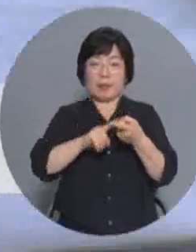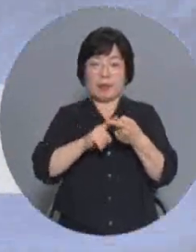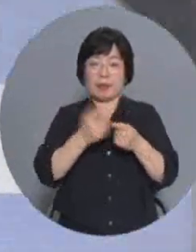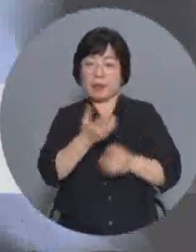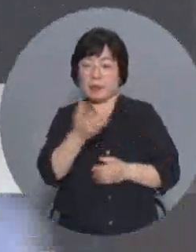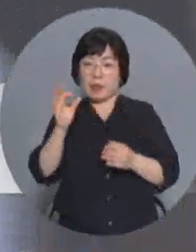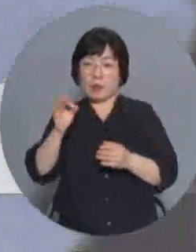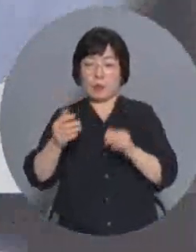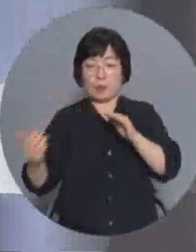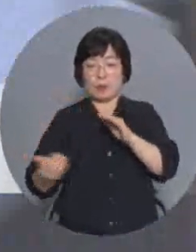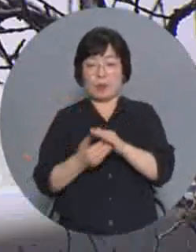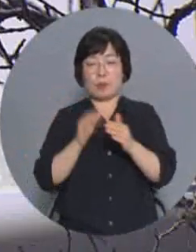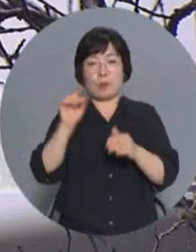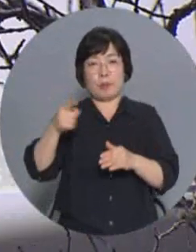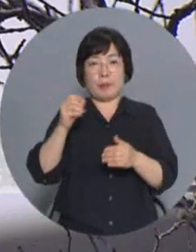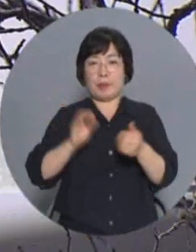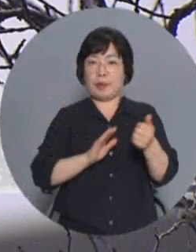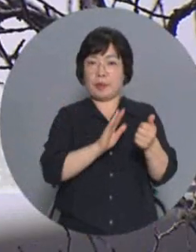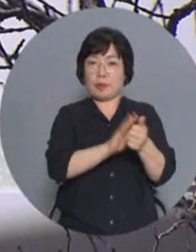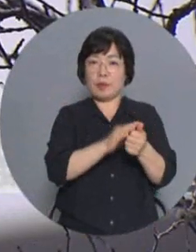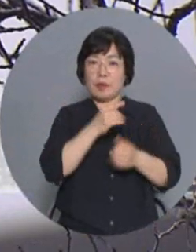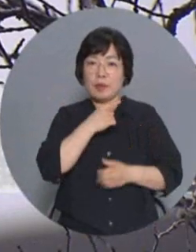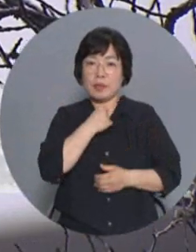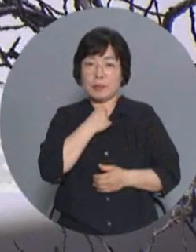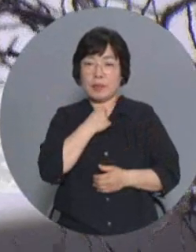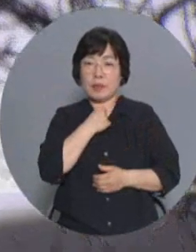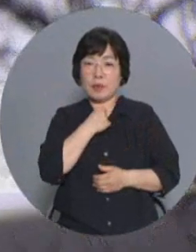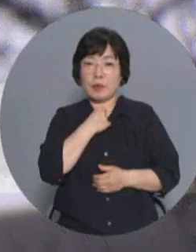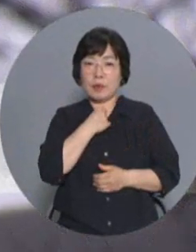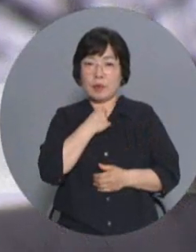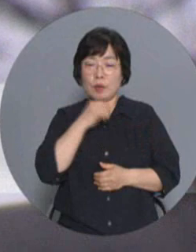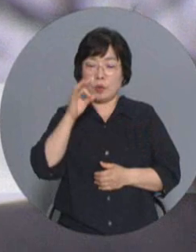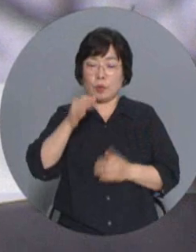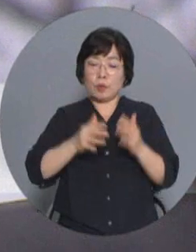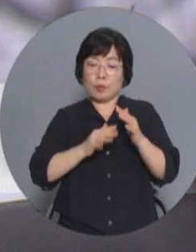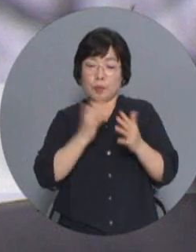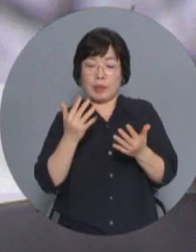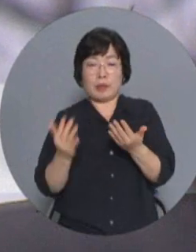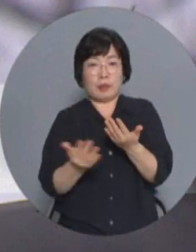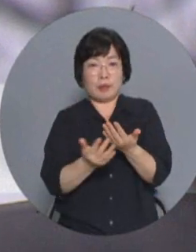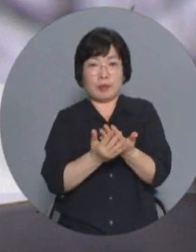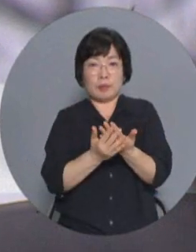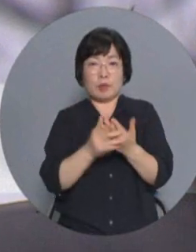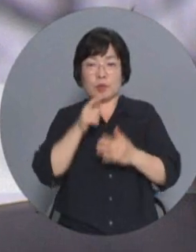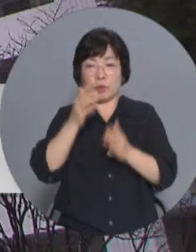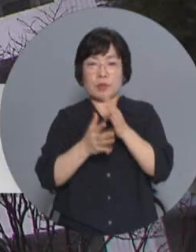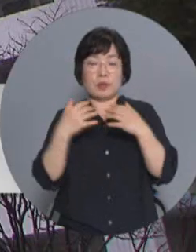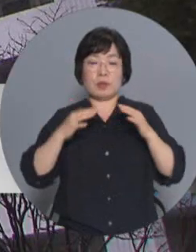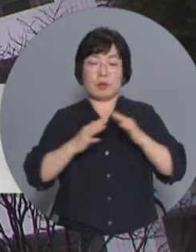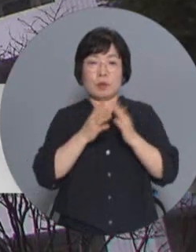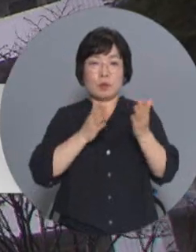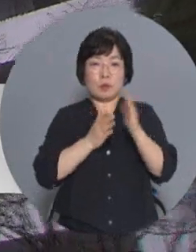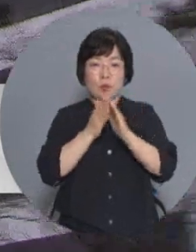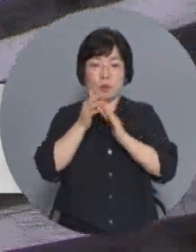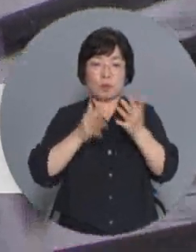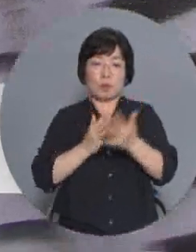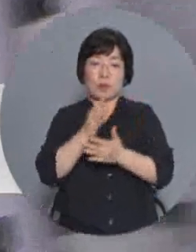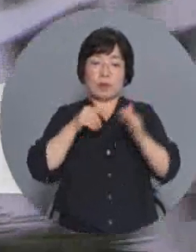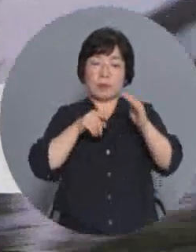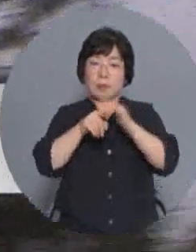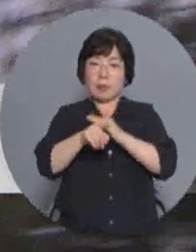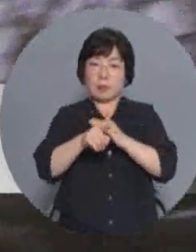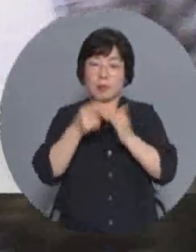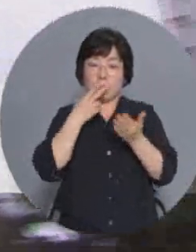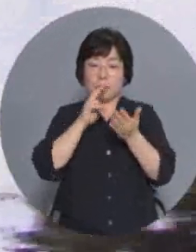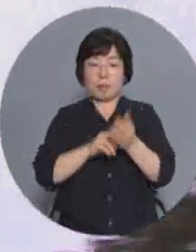100만 원을 지원합니다 지원을 희망하는 시민은 이사에 소유된 증빙 서류를 첨부해 여수시 건축과에 방문하거나 등기